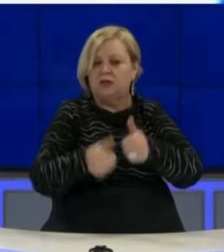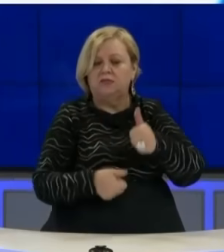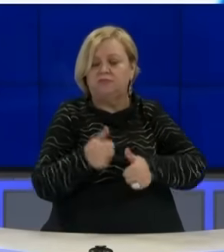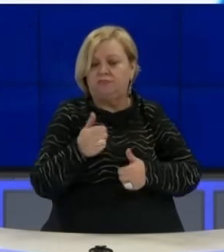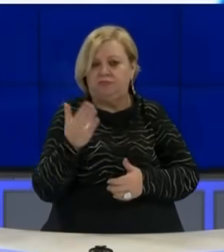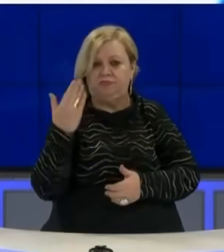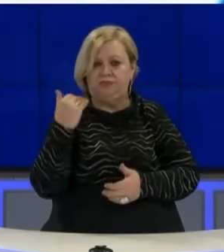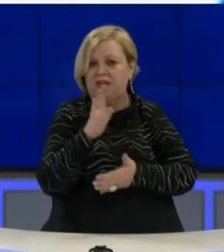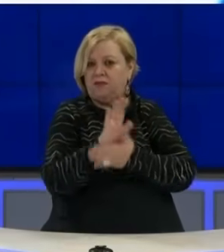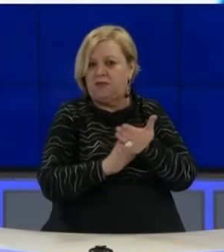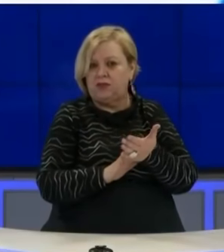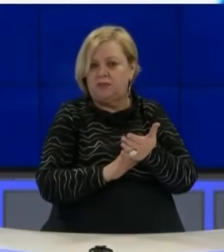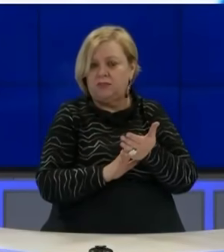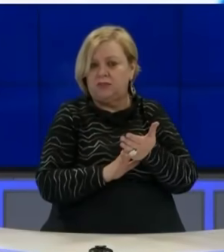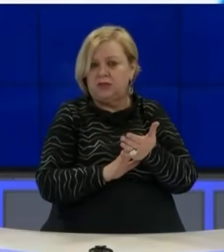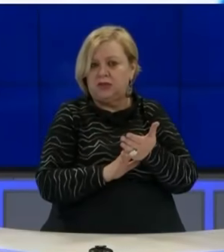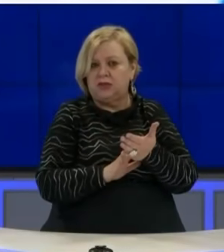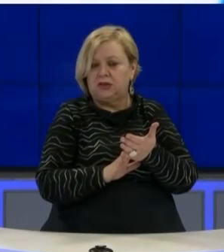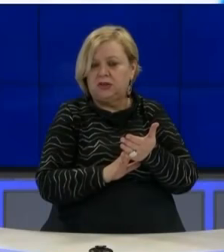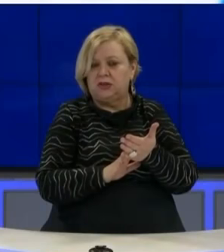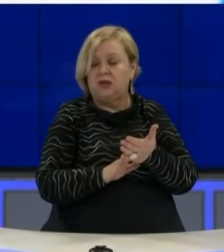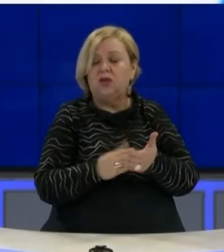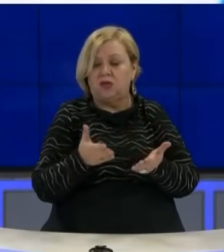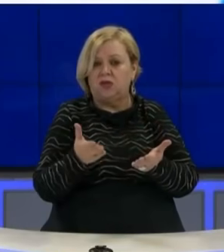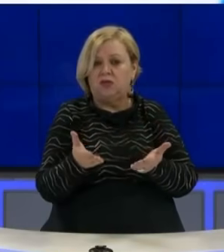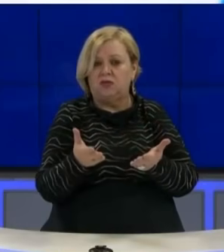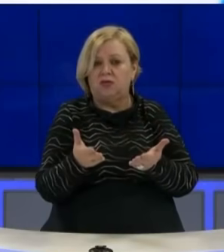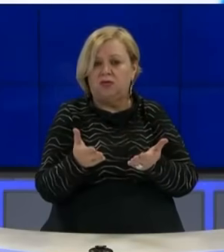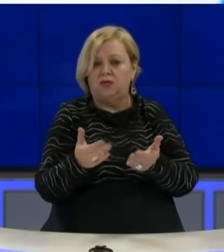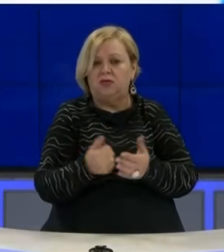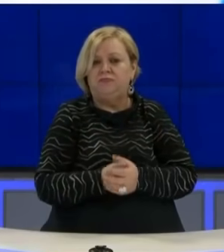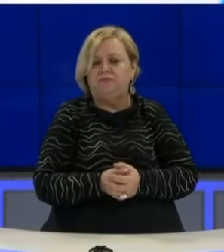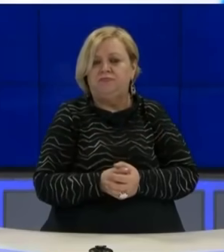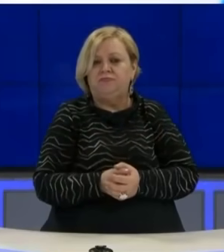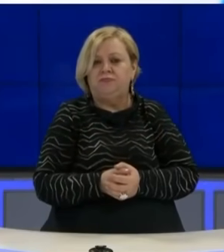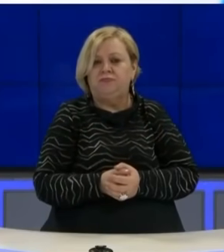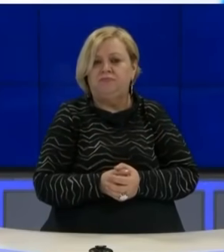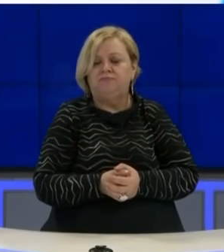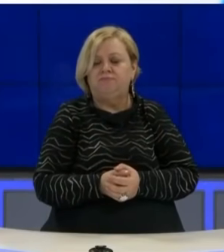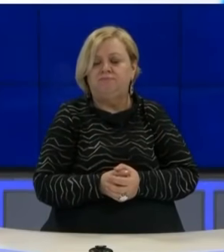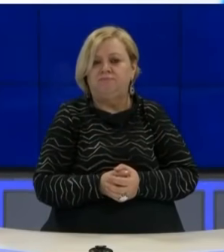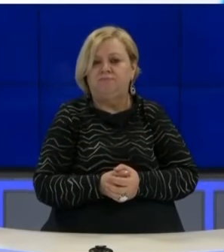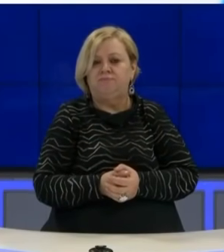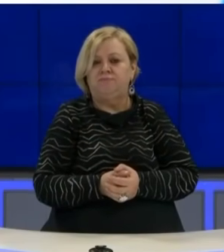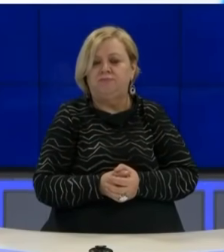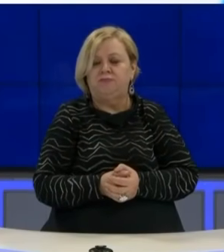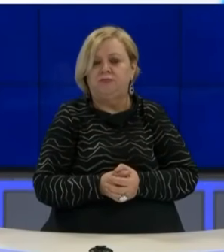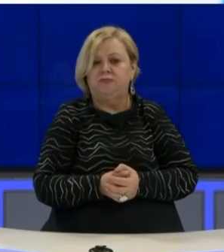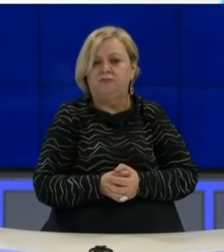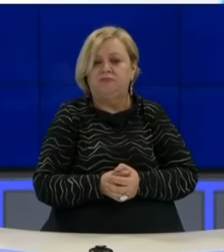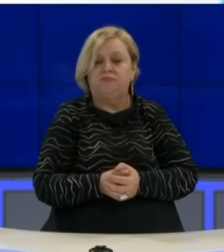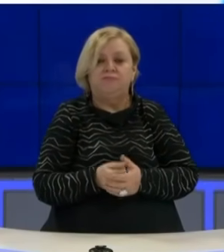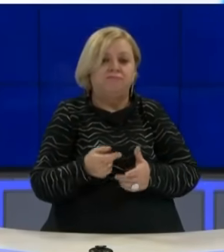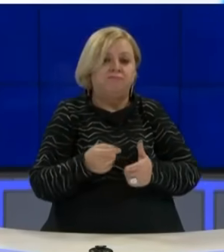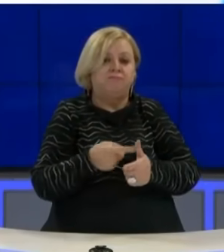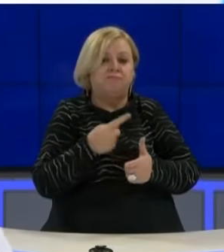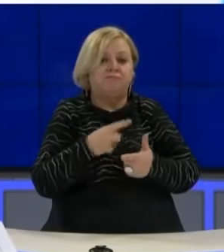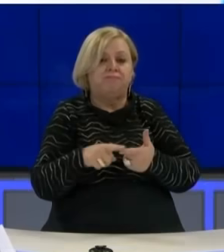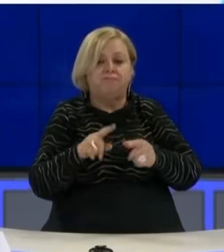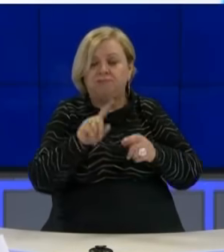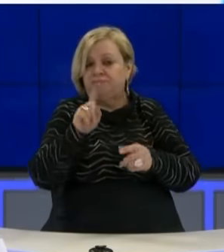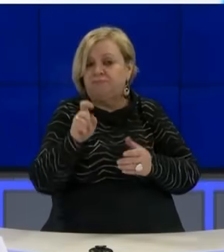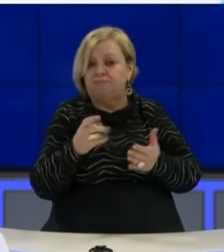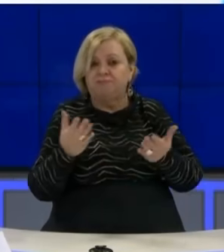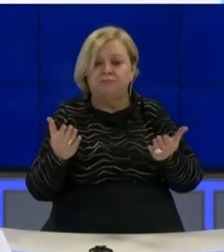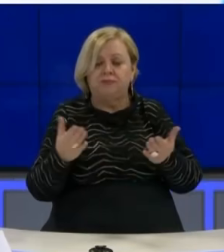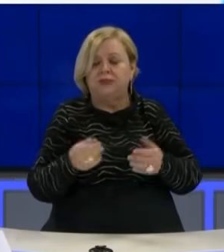qenë fillimisht, sepse kjo ka ndodhë. Pra ndaj, ndoshta kishte me qenë shumë